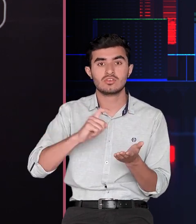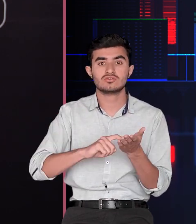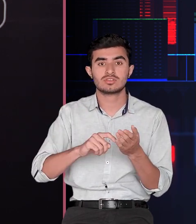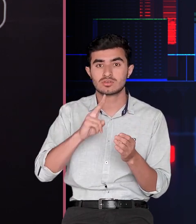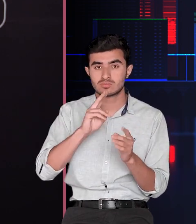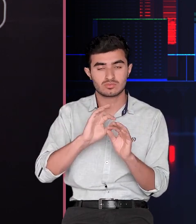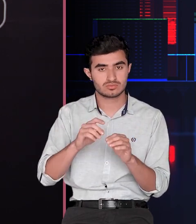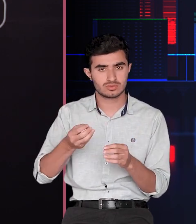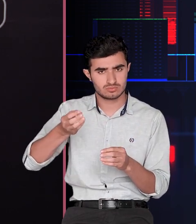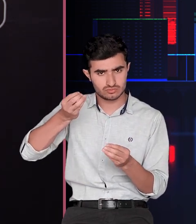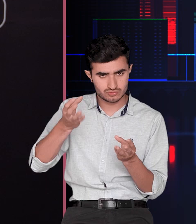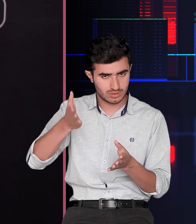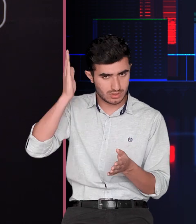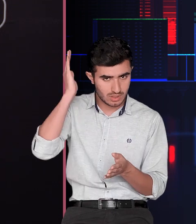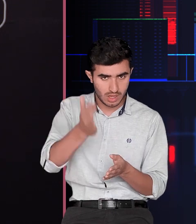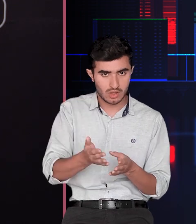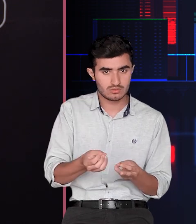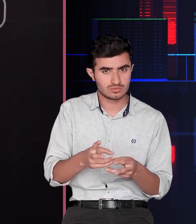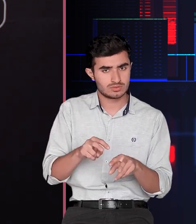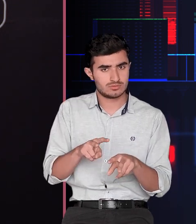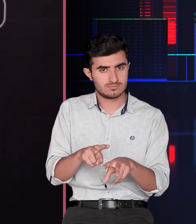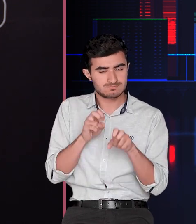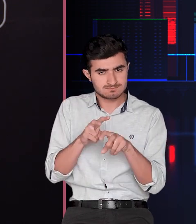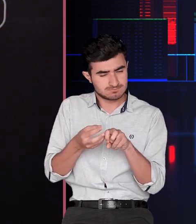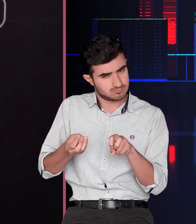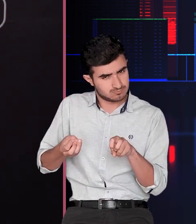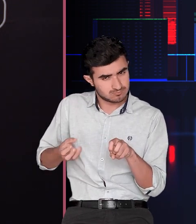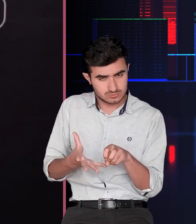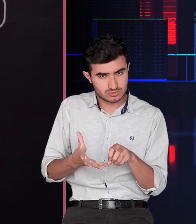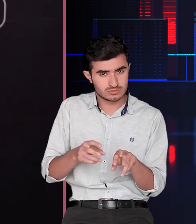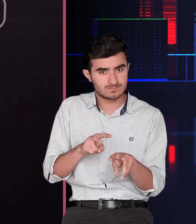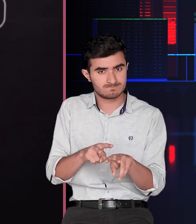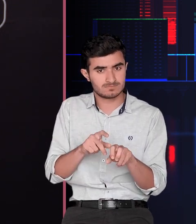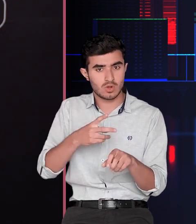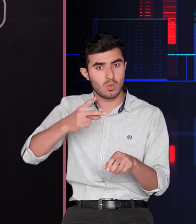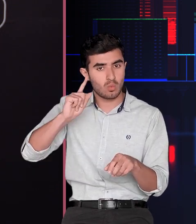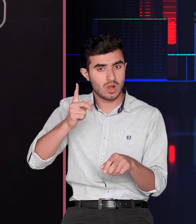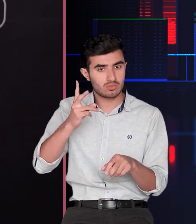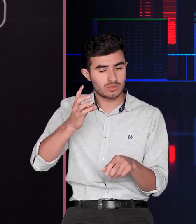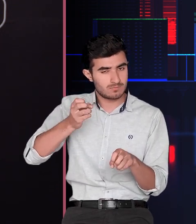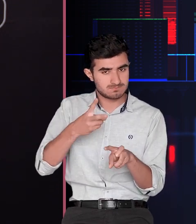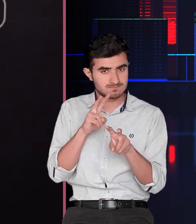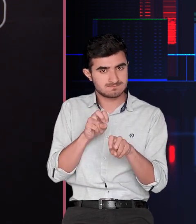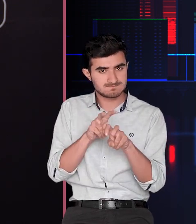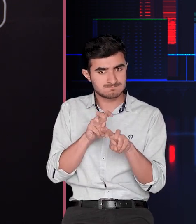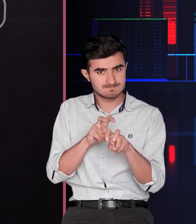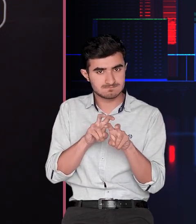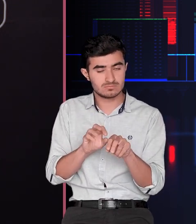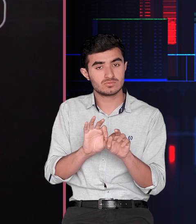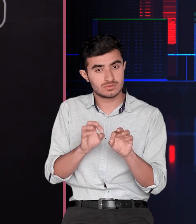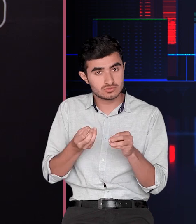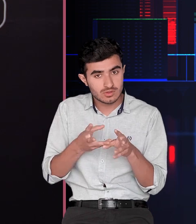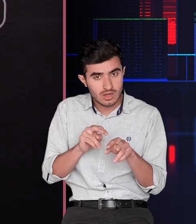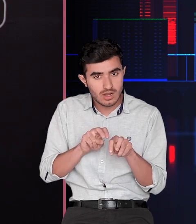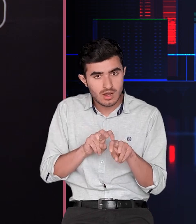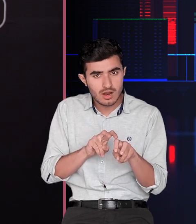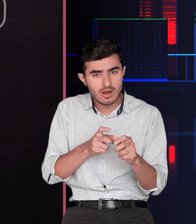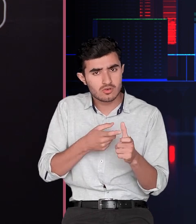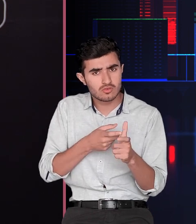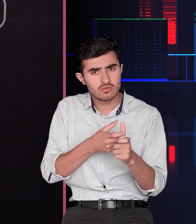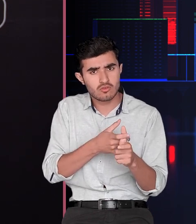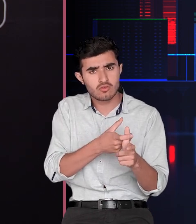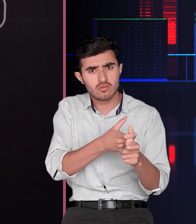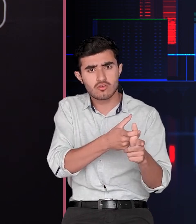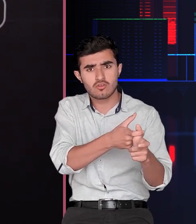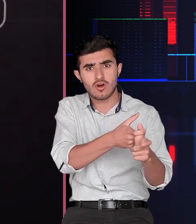आप कह लें कि वो गैलप में ही करता है, वो हॉर्स की जो भी मैक्सिमम स्पीड होती है वो उसमें आता है। अब वो